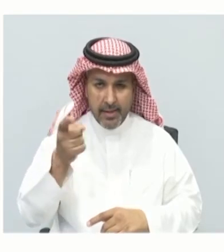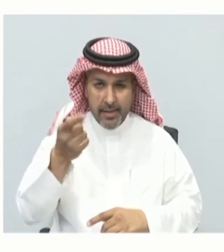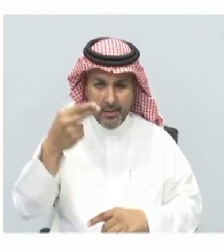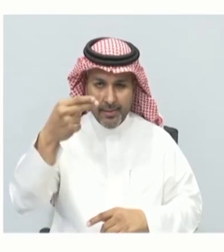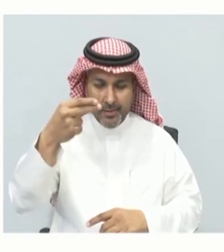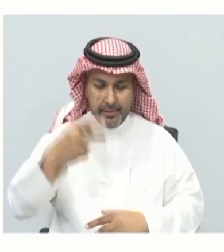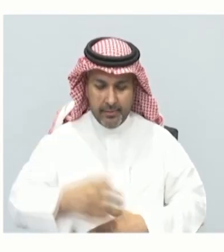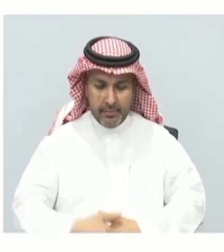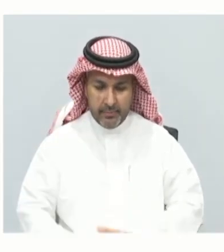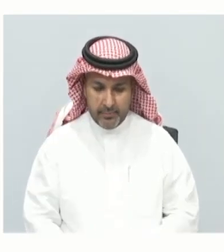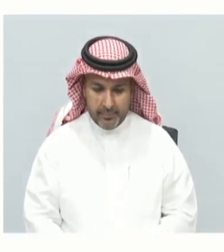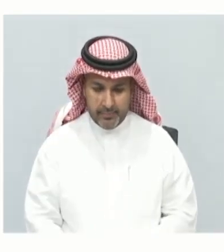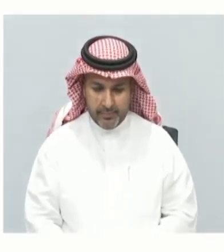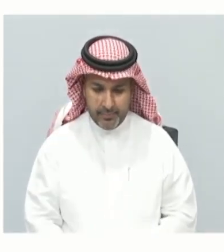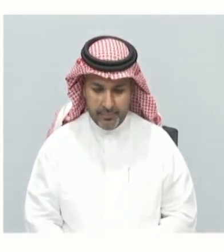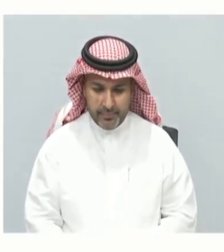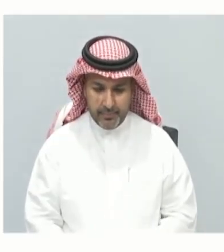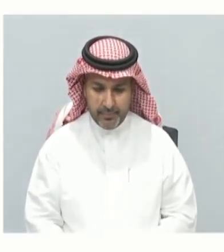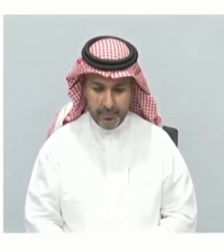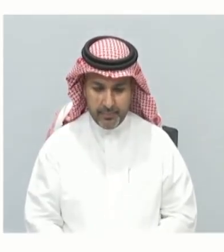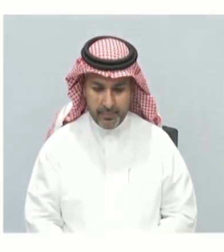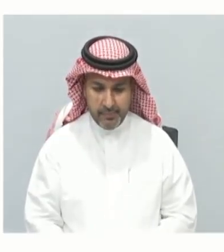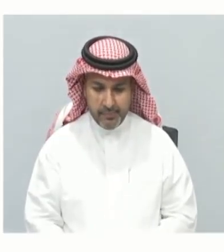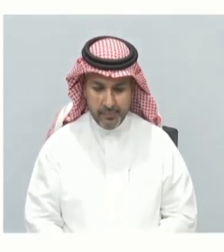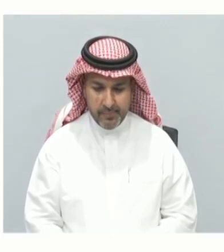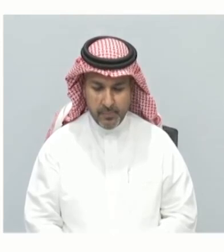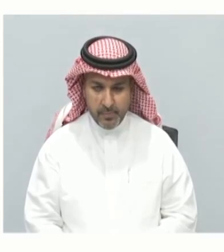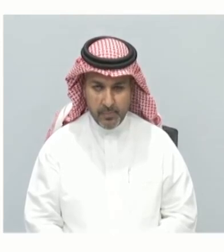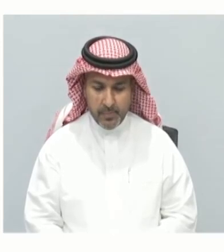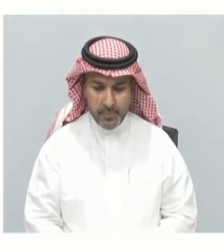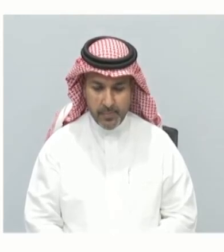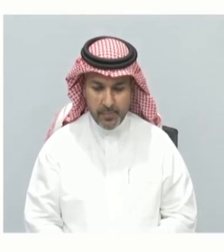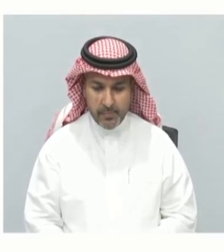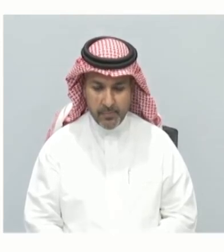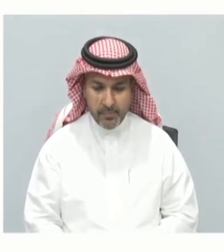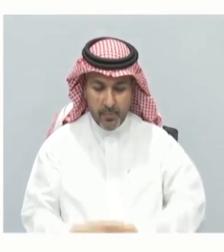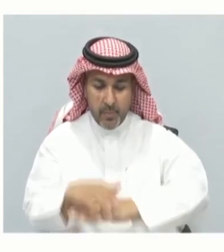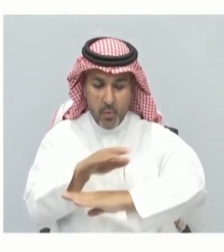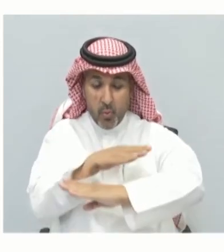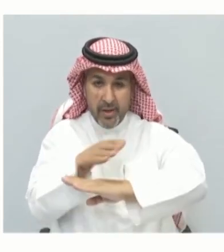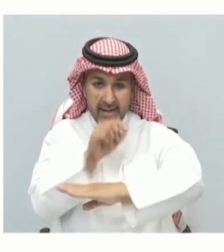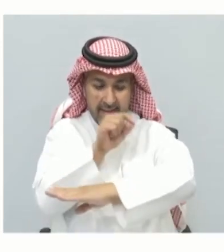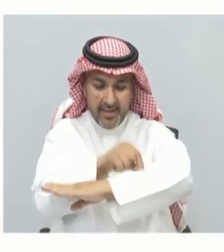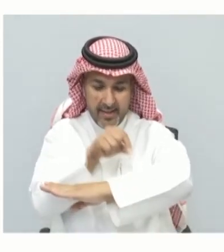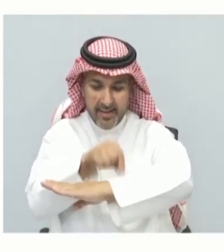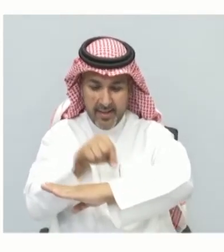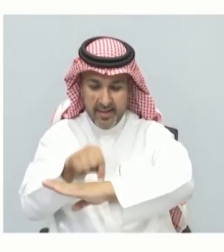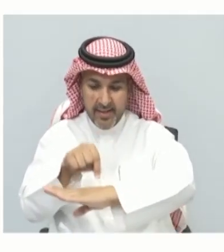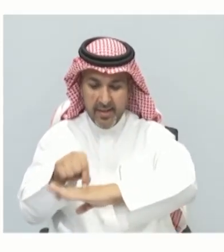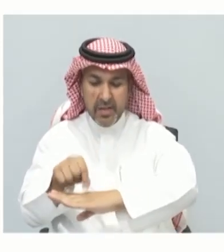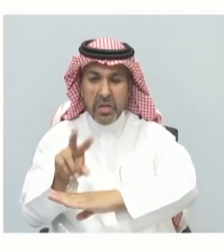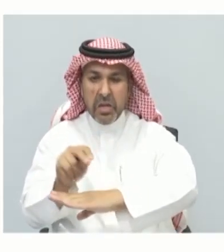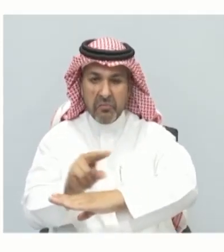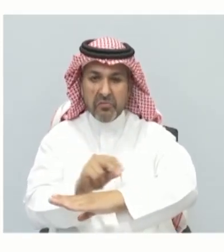الثانيه تتزايد المسافات فيها تدريجيا بينها بين النقاط يعني يدل على ان الحركه ماذا متسارعه وهذا هو